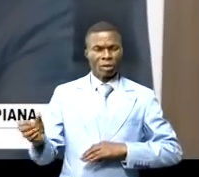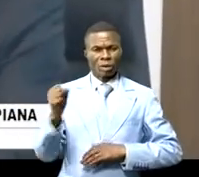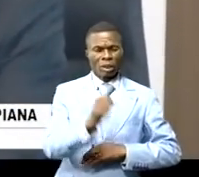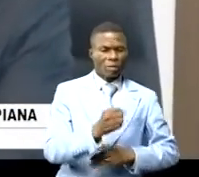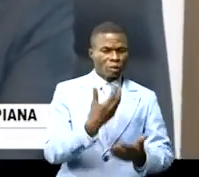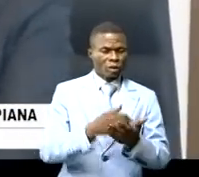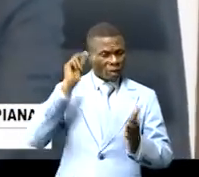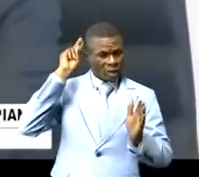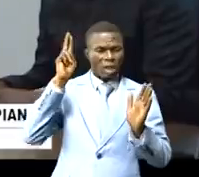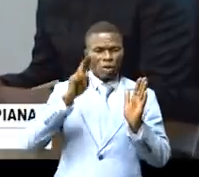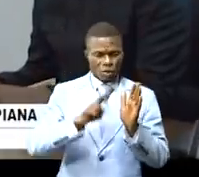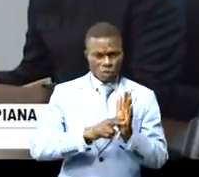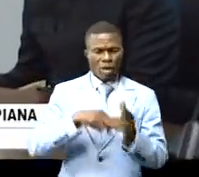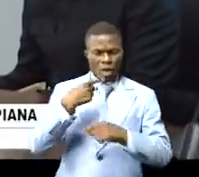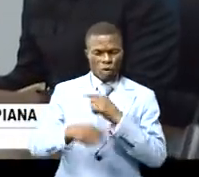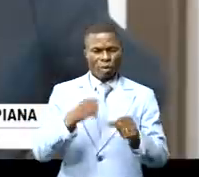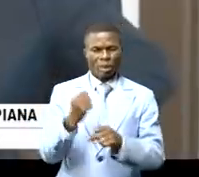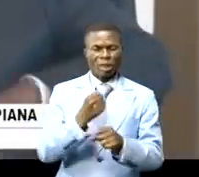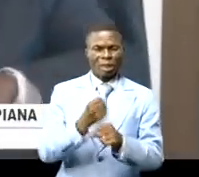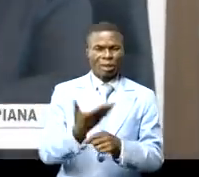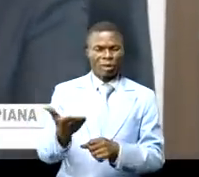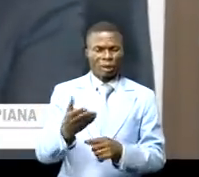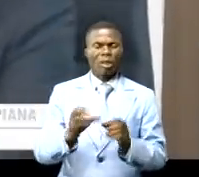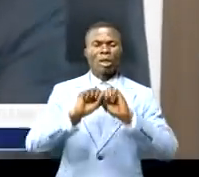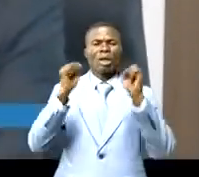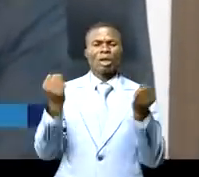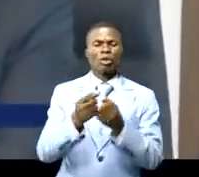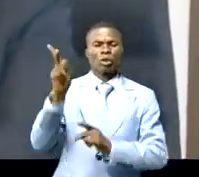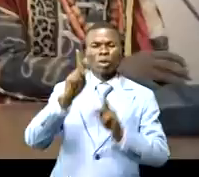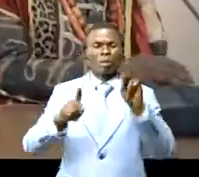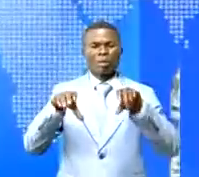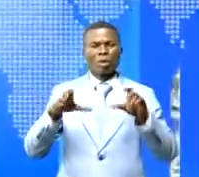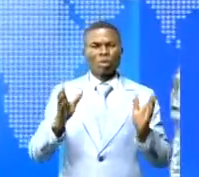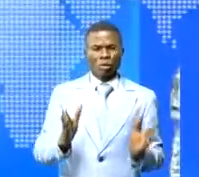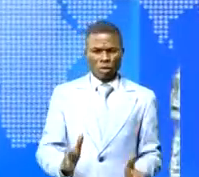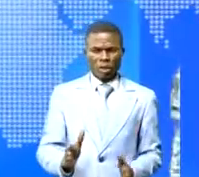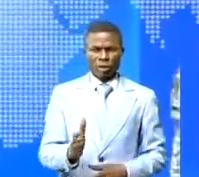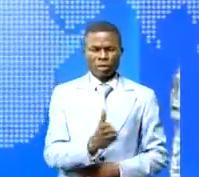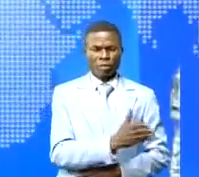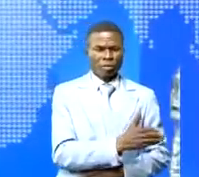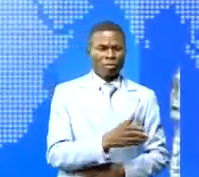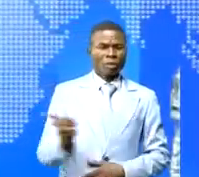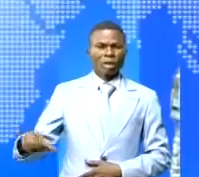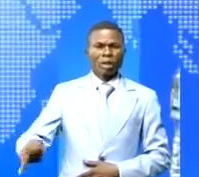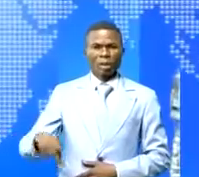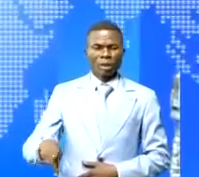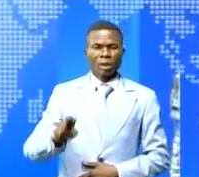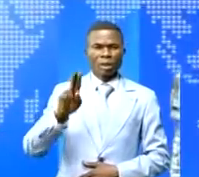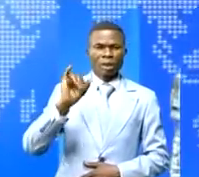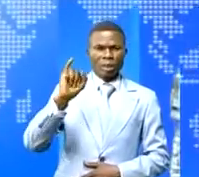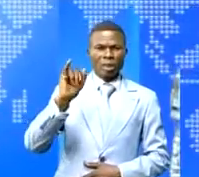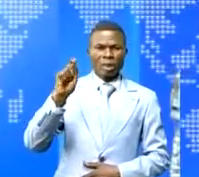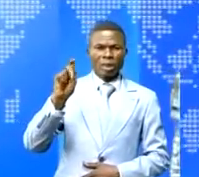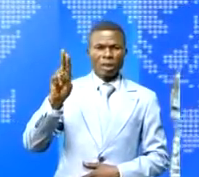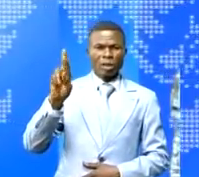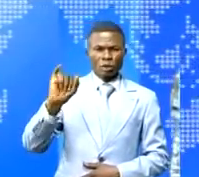du gouvernement Sama pour soulager tant soit peu les sociales de la population congolaise. La province de l'Ituri, je le